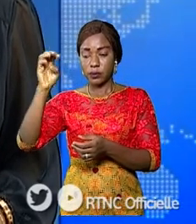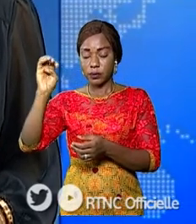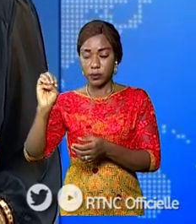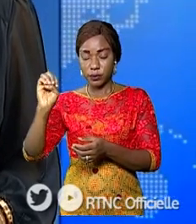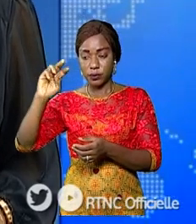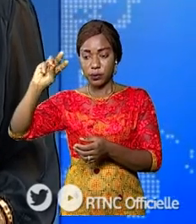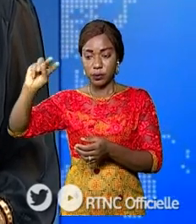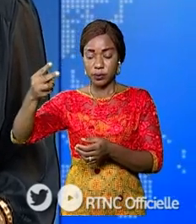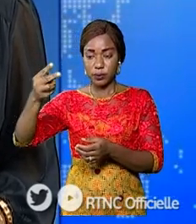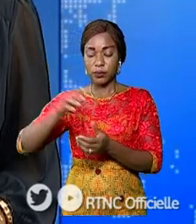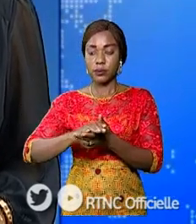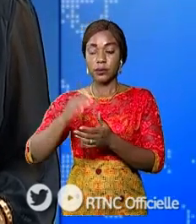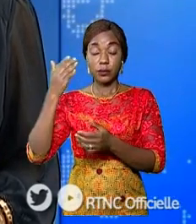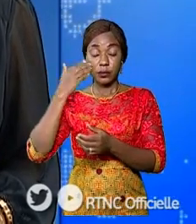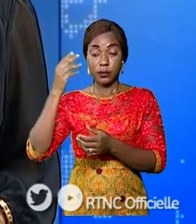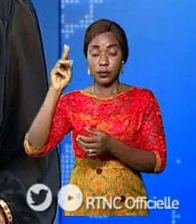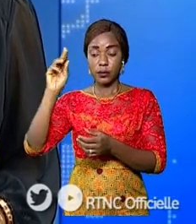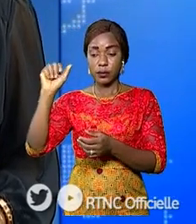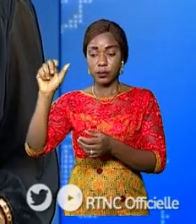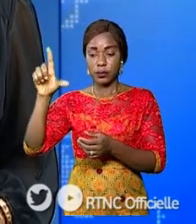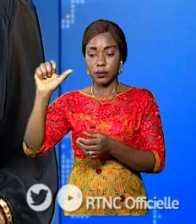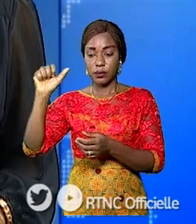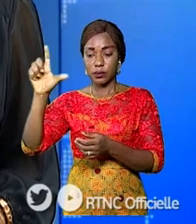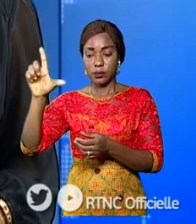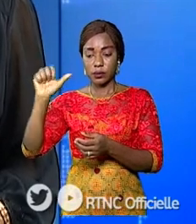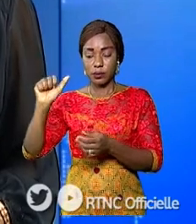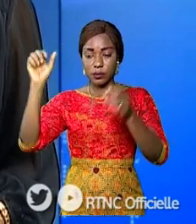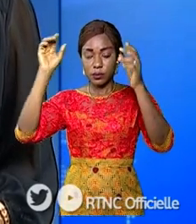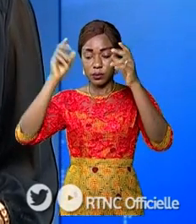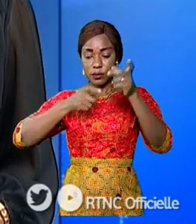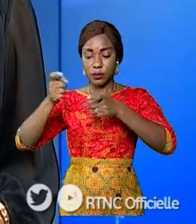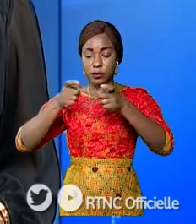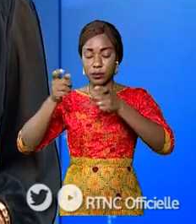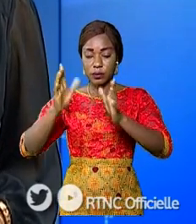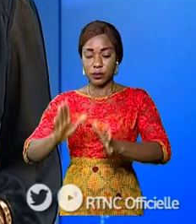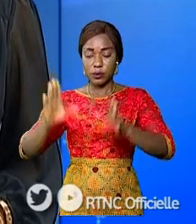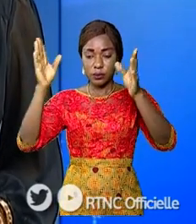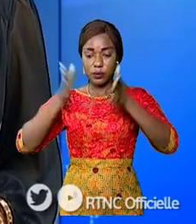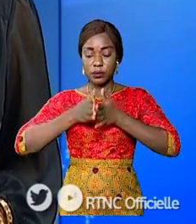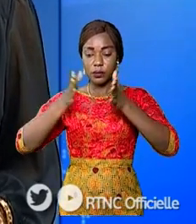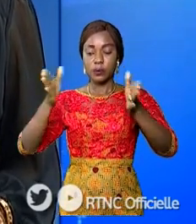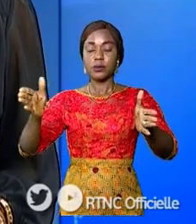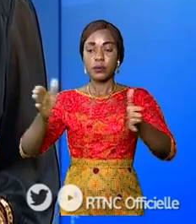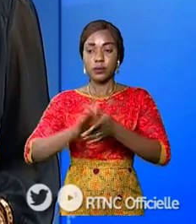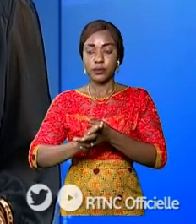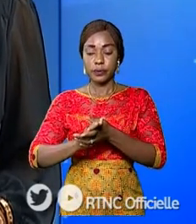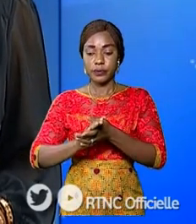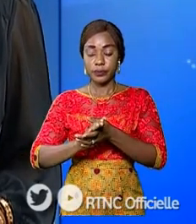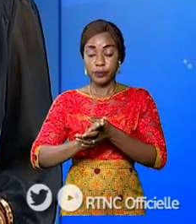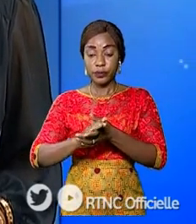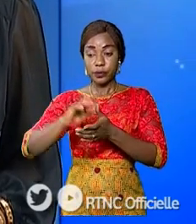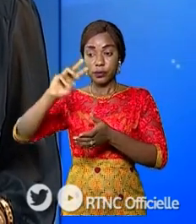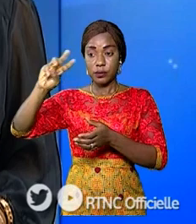Moulumba Kalala, directeur général. 3. Messieurs Alain Kalangiro